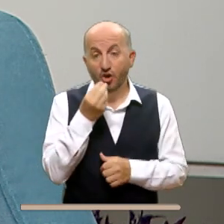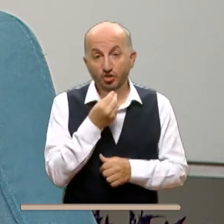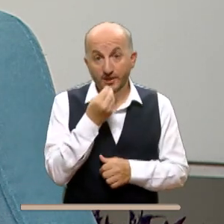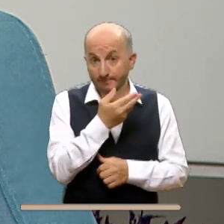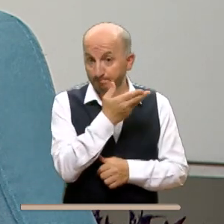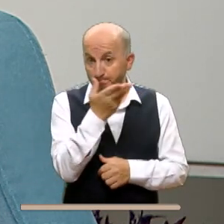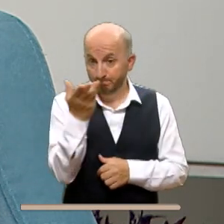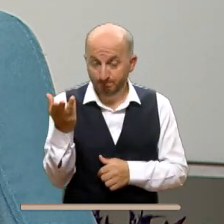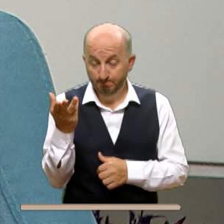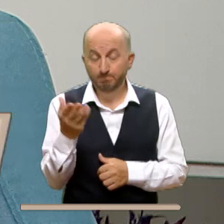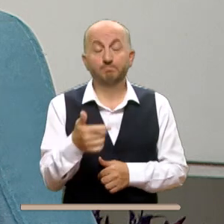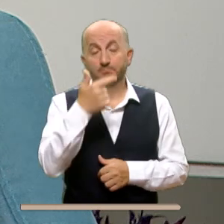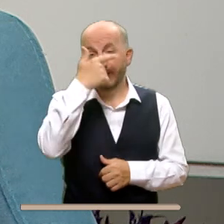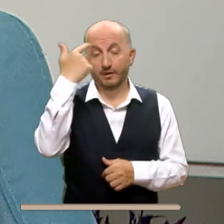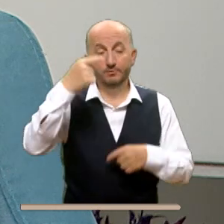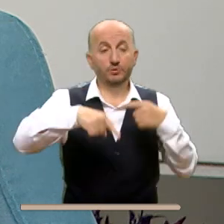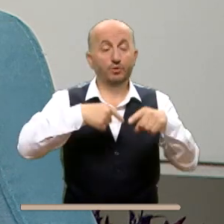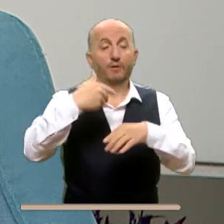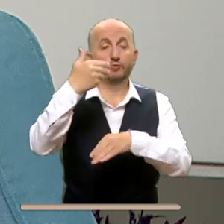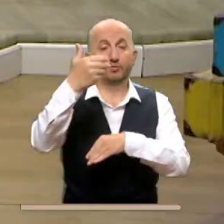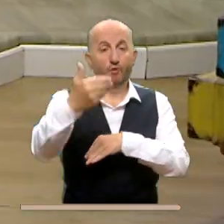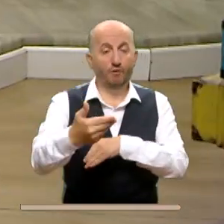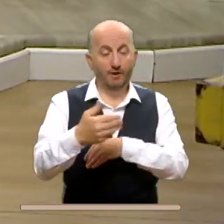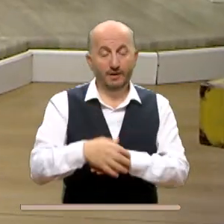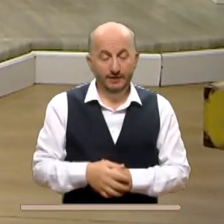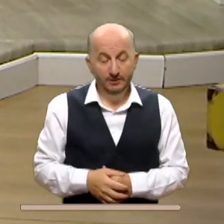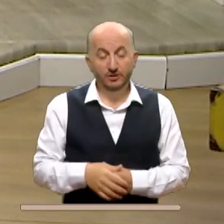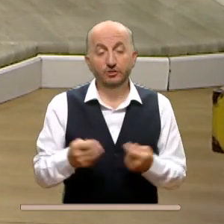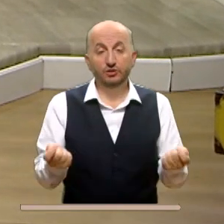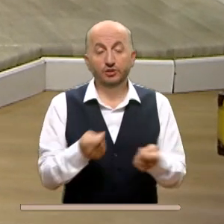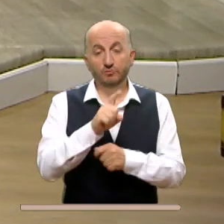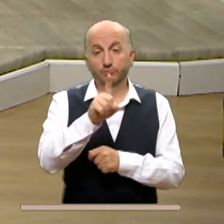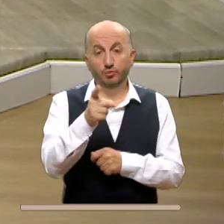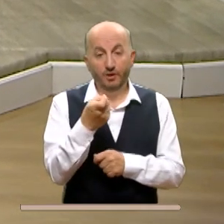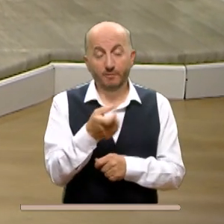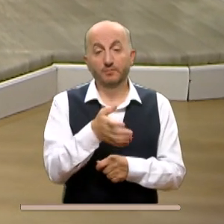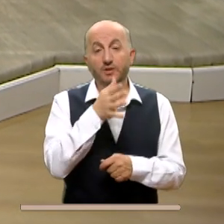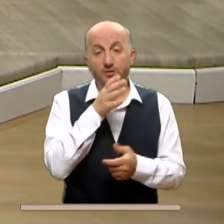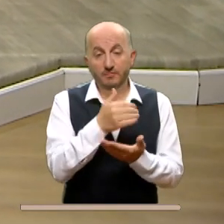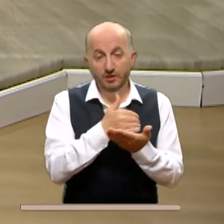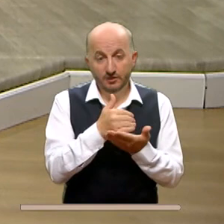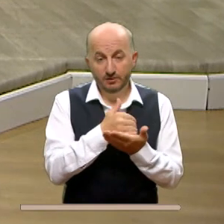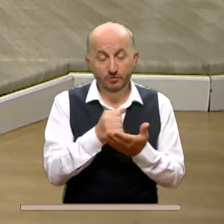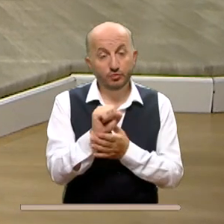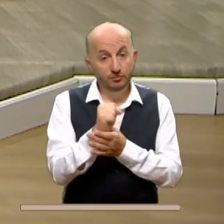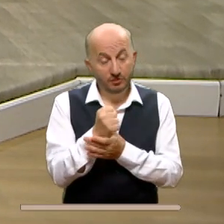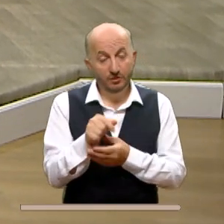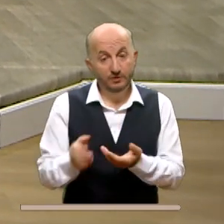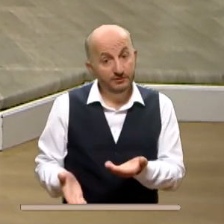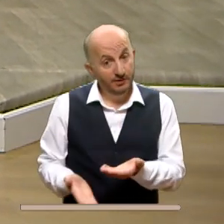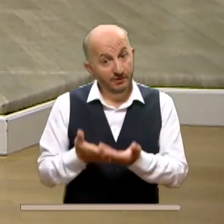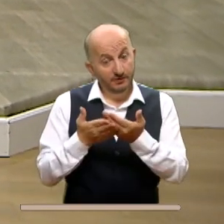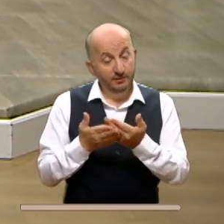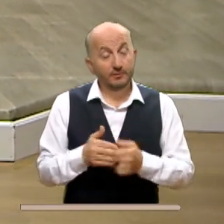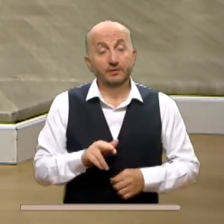gençlerimizin belli bir dönem sonra iş bulabilecekleri bir birikimi onlara sağlayabildiği gibi